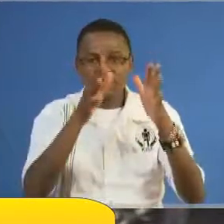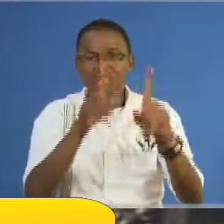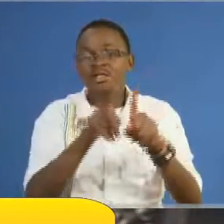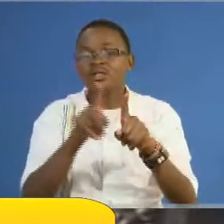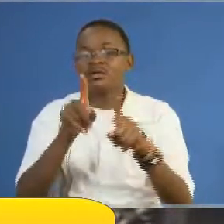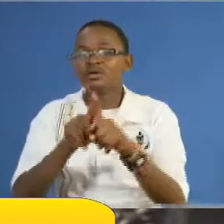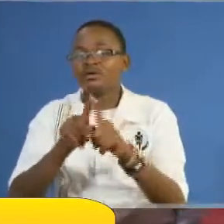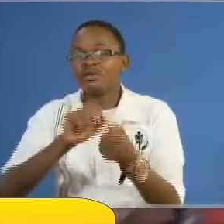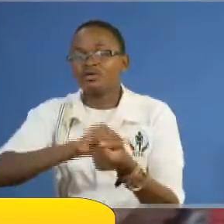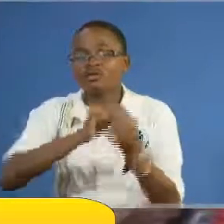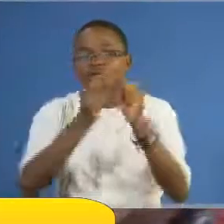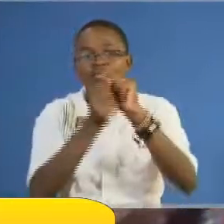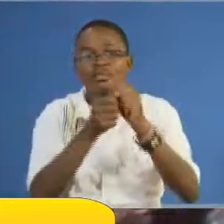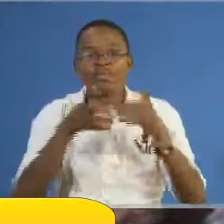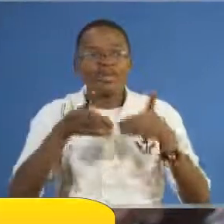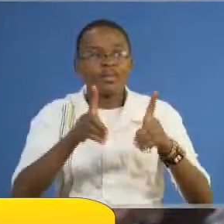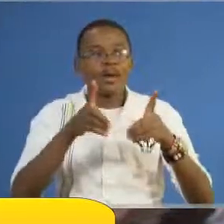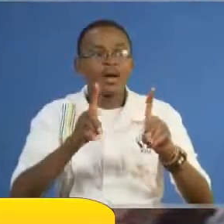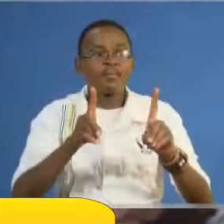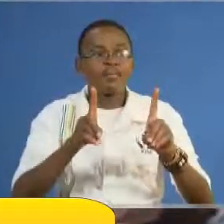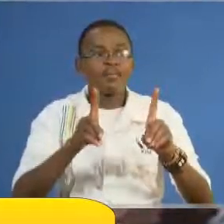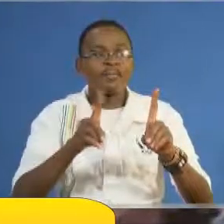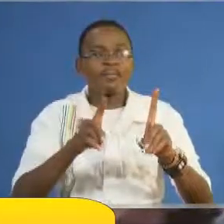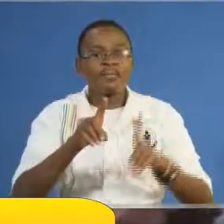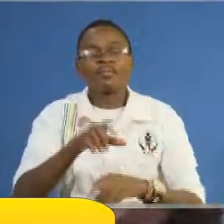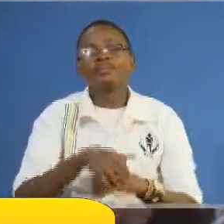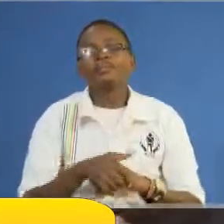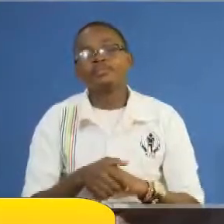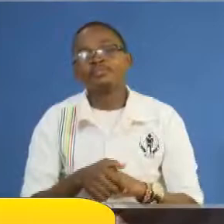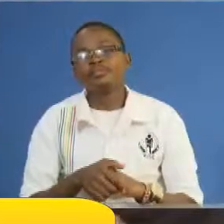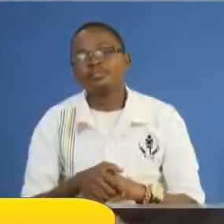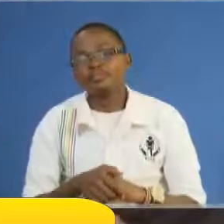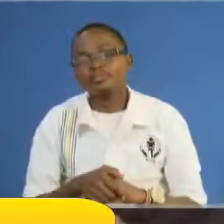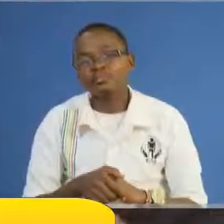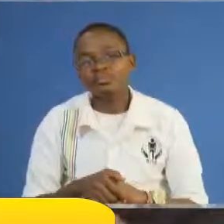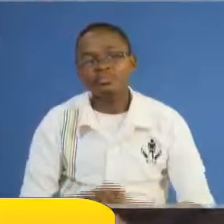kuzibadilisha ziwe za diploma. Lydia Okeo, KUTV, Nairobi.